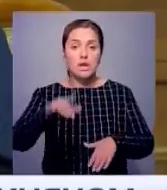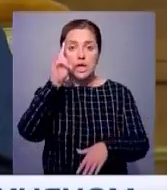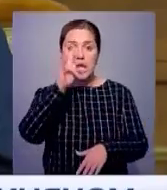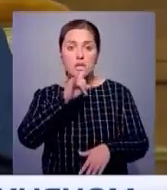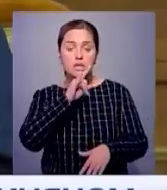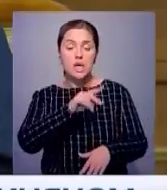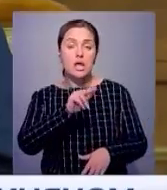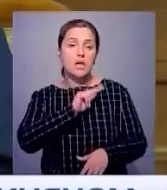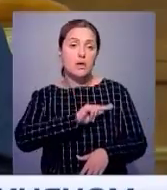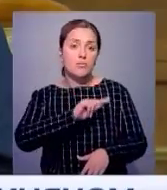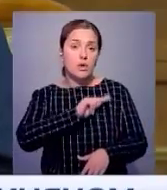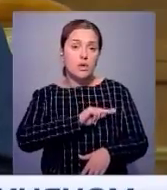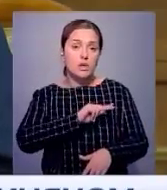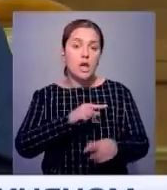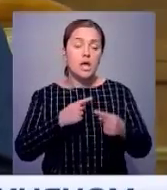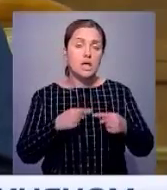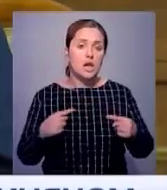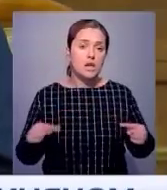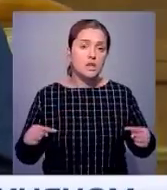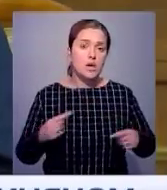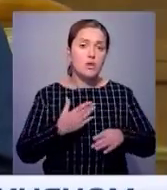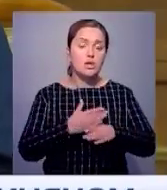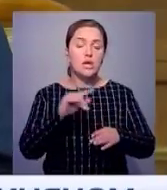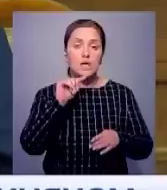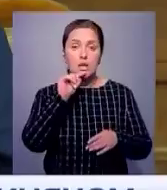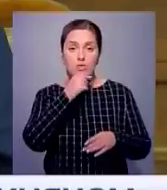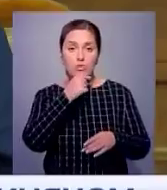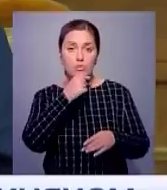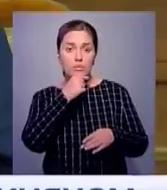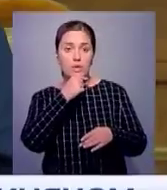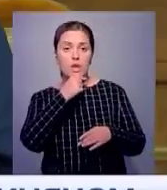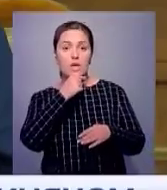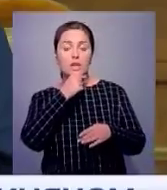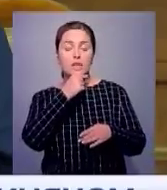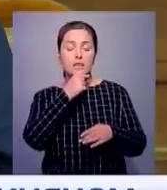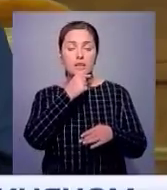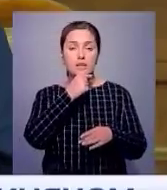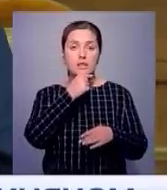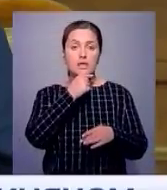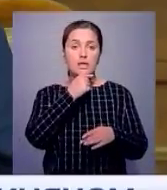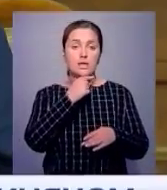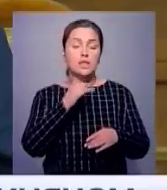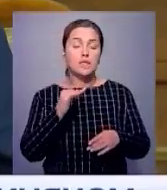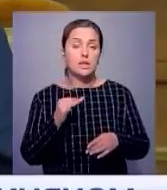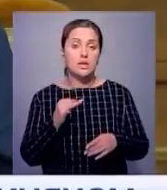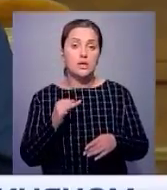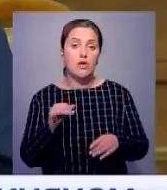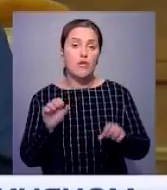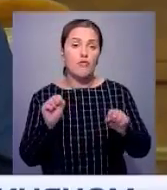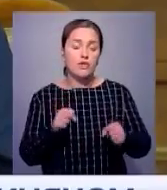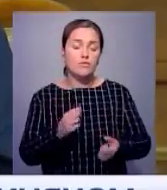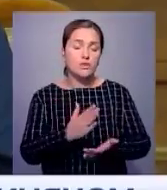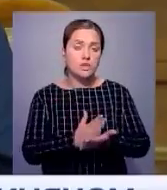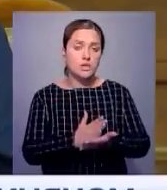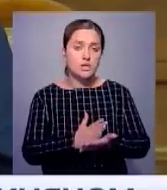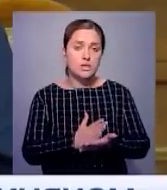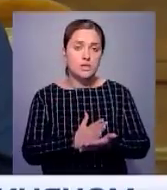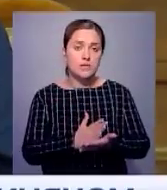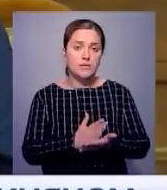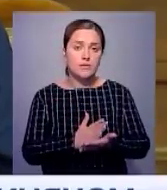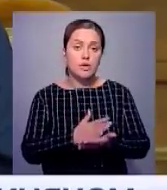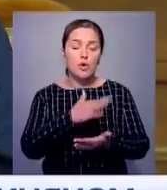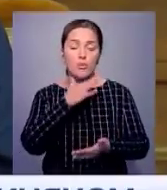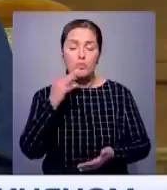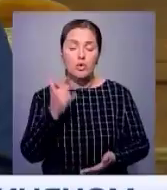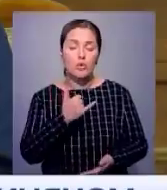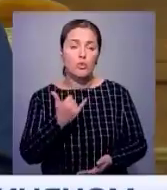которые работают в разных отраслях экономики сейчас. Поэтому возможности есть. Много